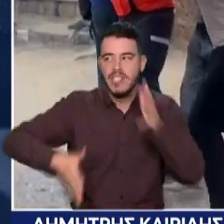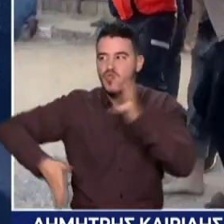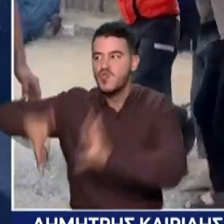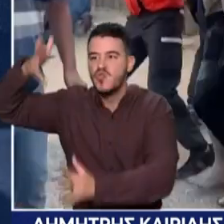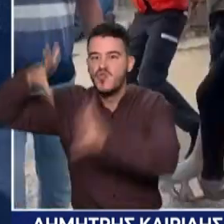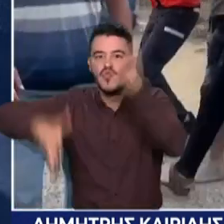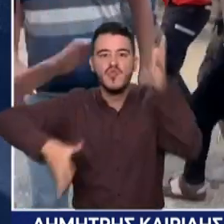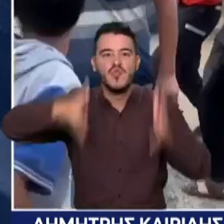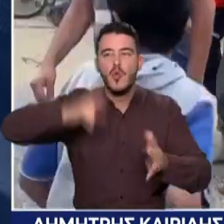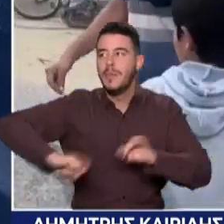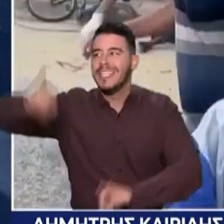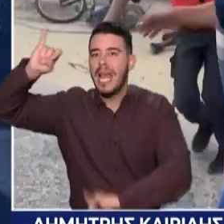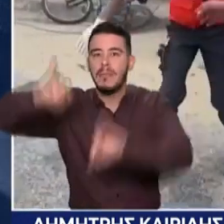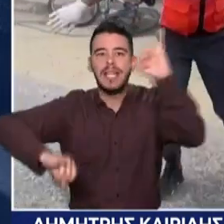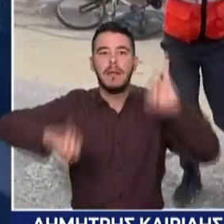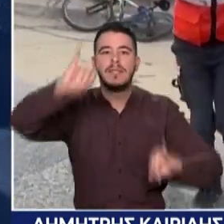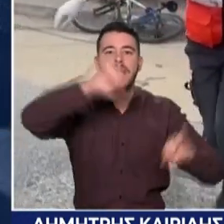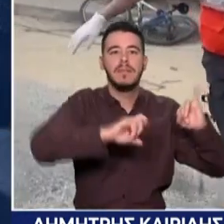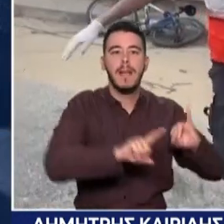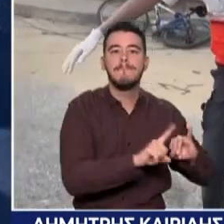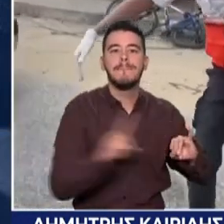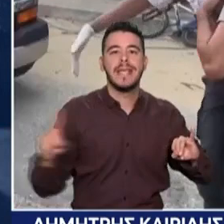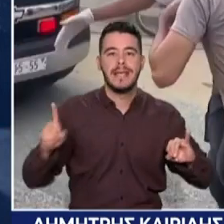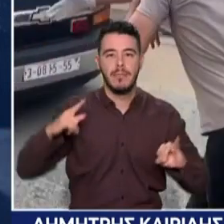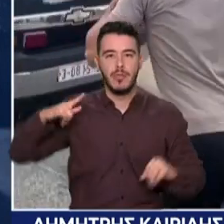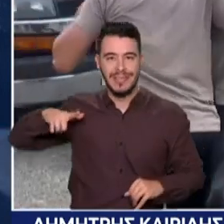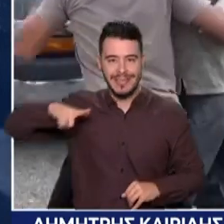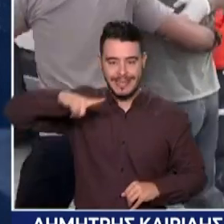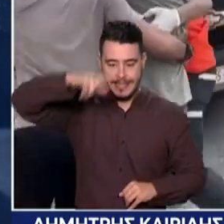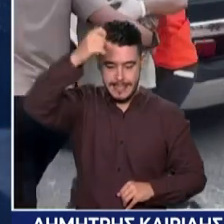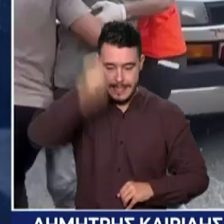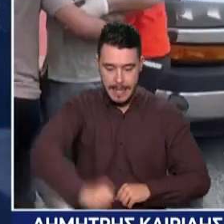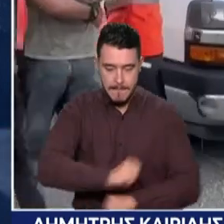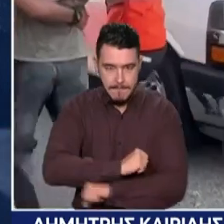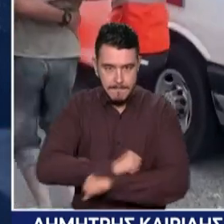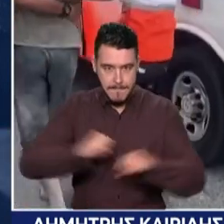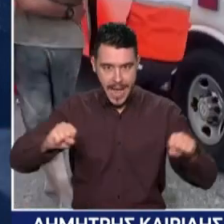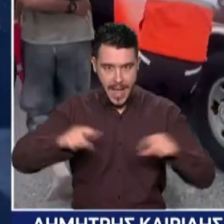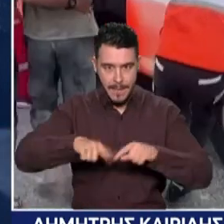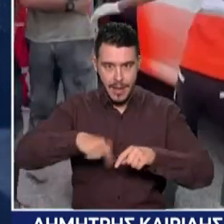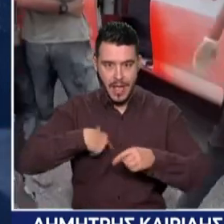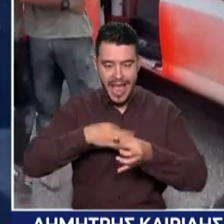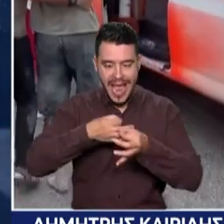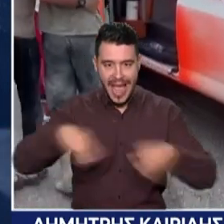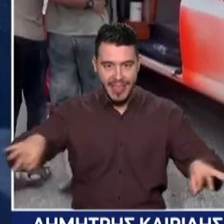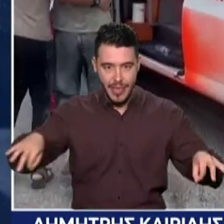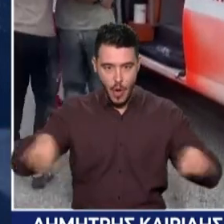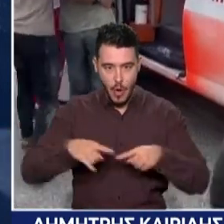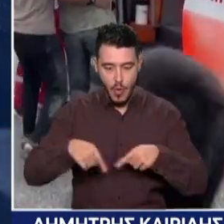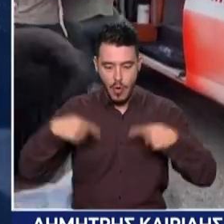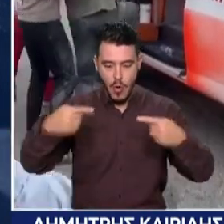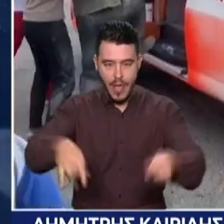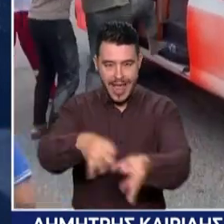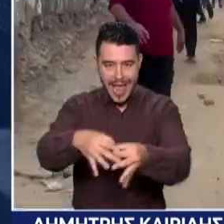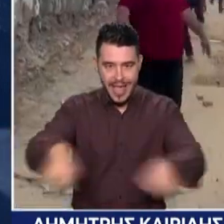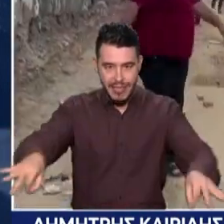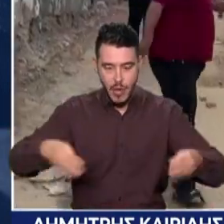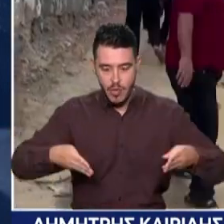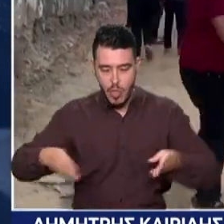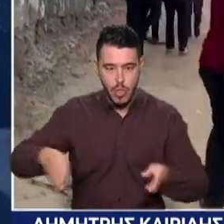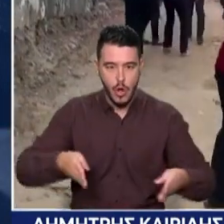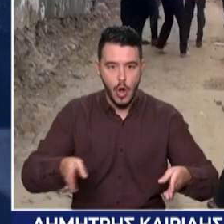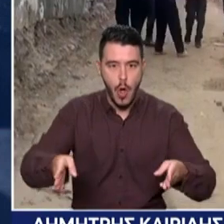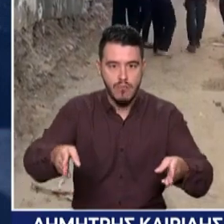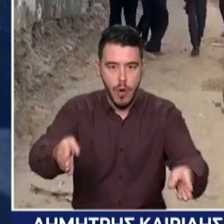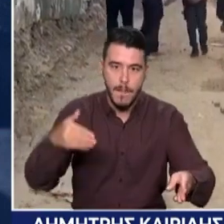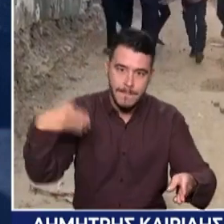και αριστερά, ώστε να κινηθεί ο στρατός και τα τεθωρακισμένα χωρίς τα πυρά από τους ελεύθερους σκοπευτές. Τώρα. Ναι.